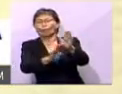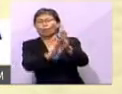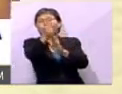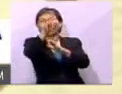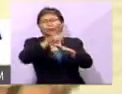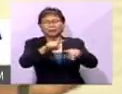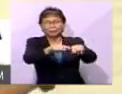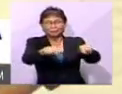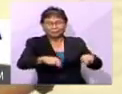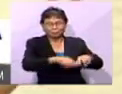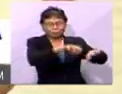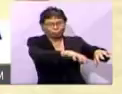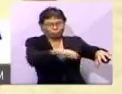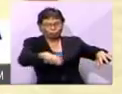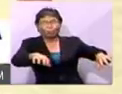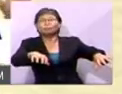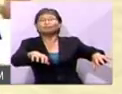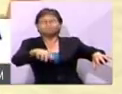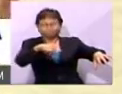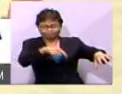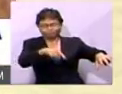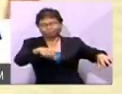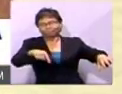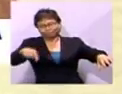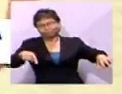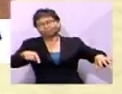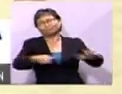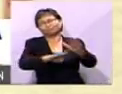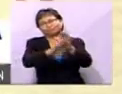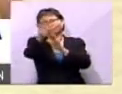di kawasan-kawasan terlibat.